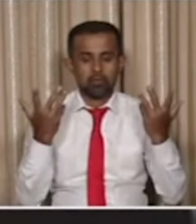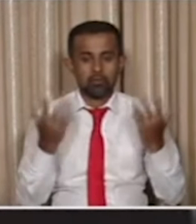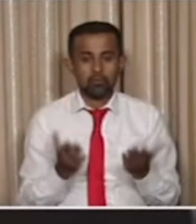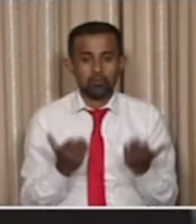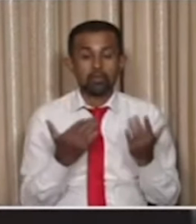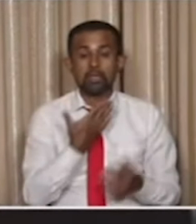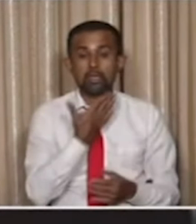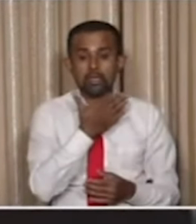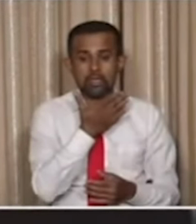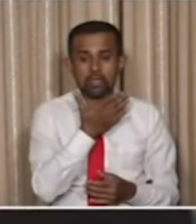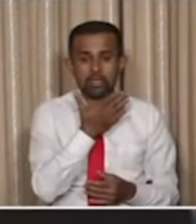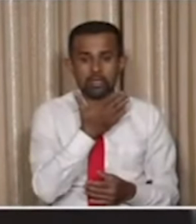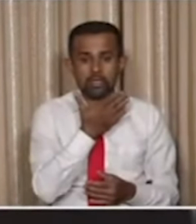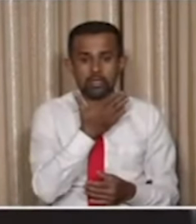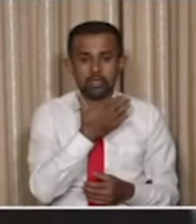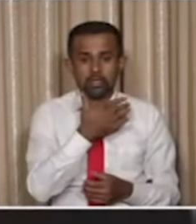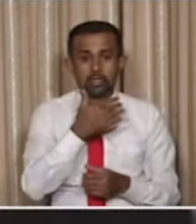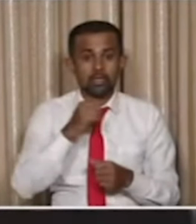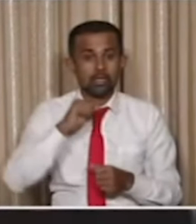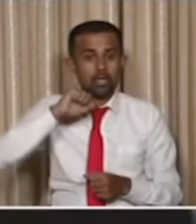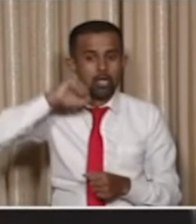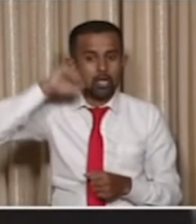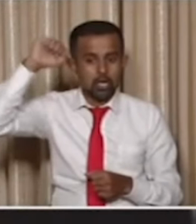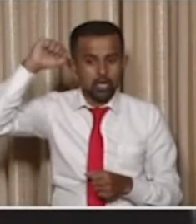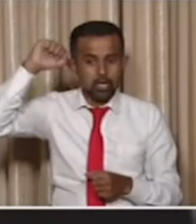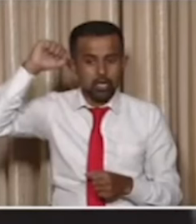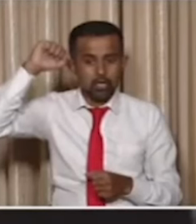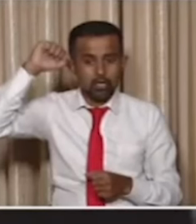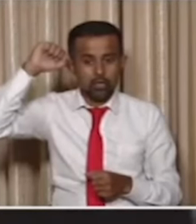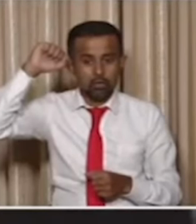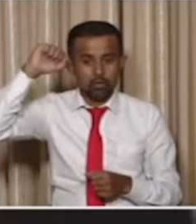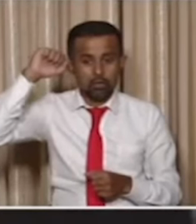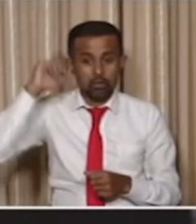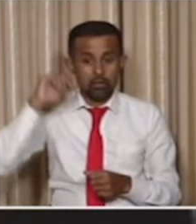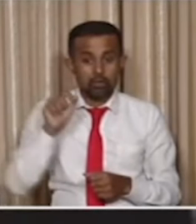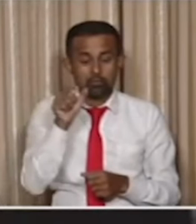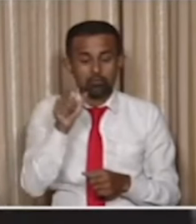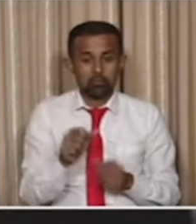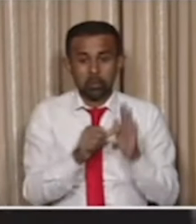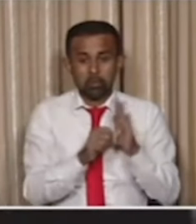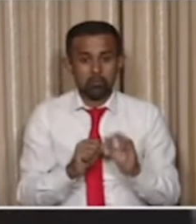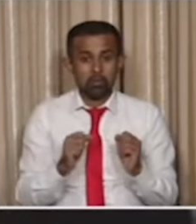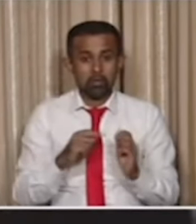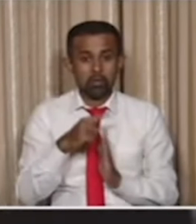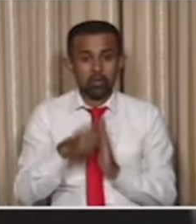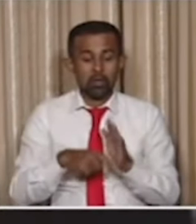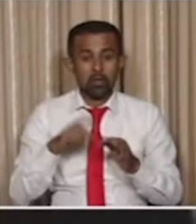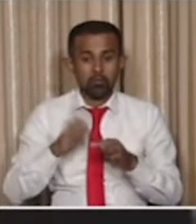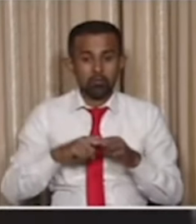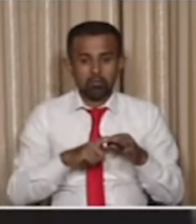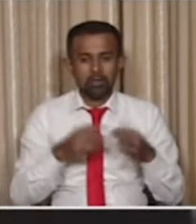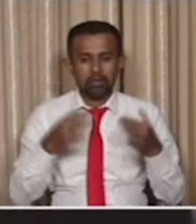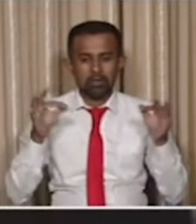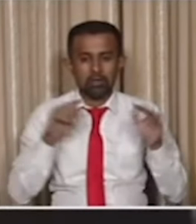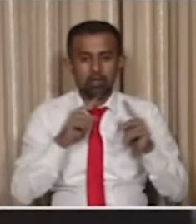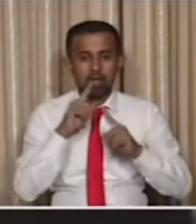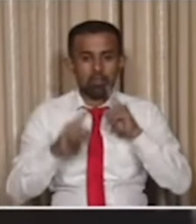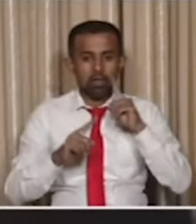अत्यूने इंगलते राजतुमागे राज उदासट लक्नोवी रटे प्रश्न निदासे कथा किरीमट